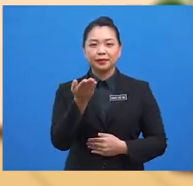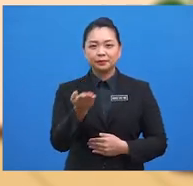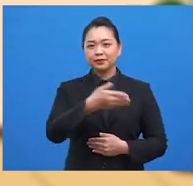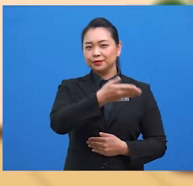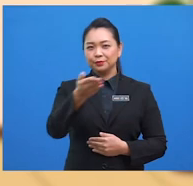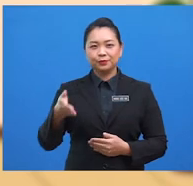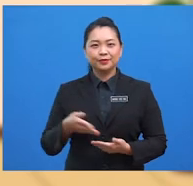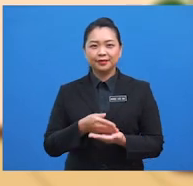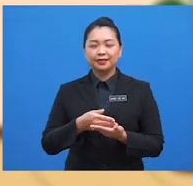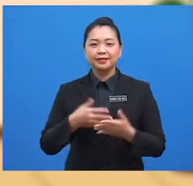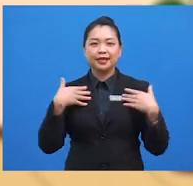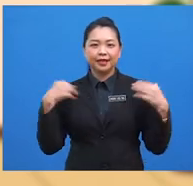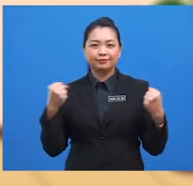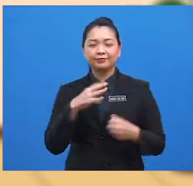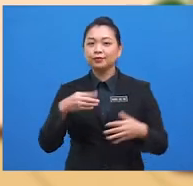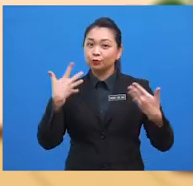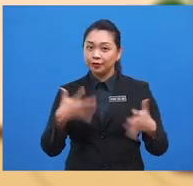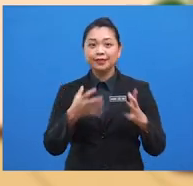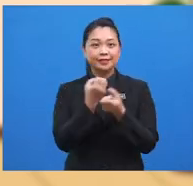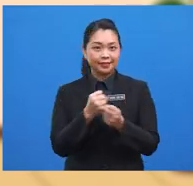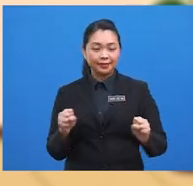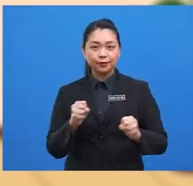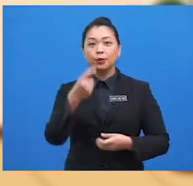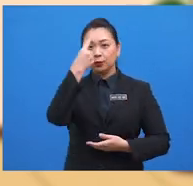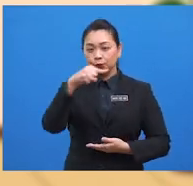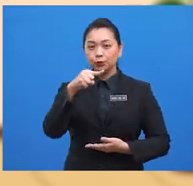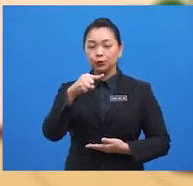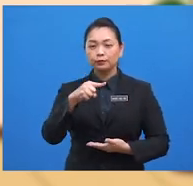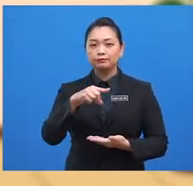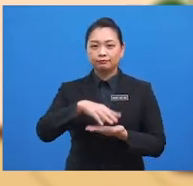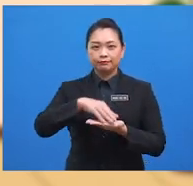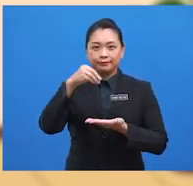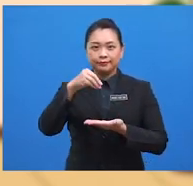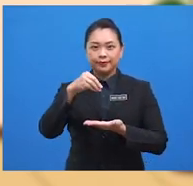semua sehat dan sudah bersedia untuk mengikuti